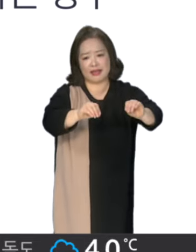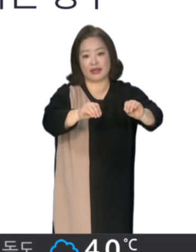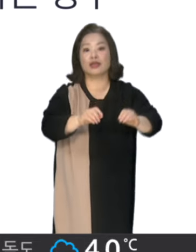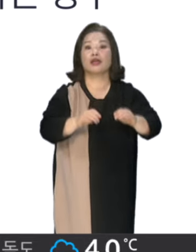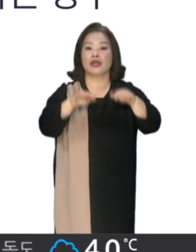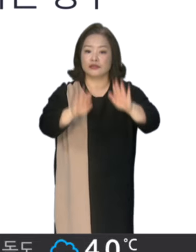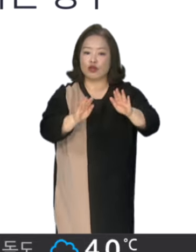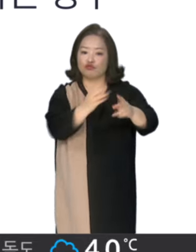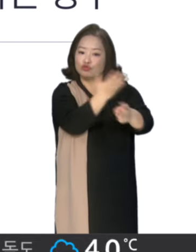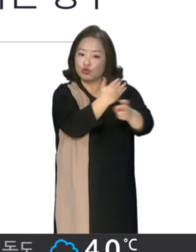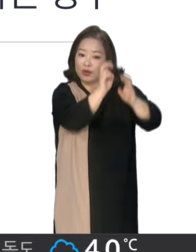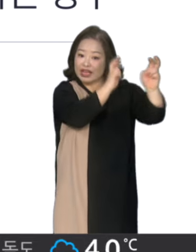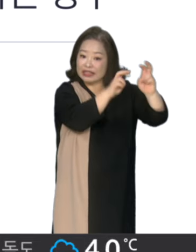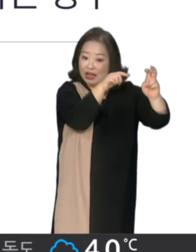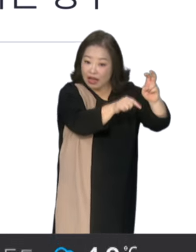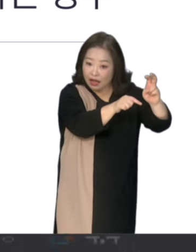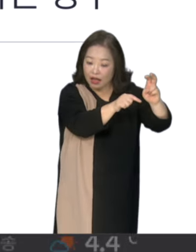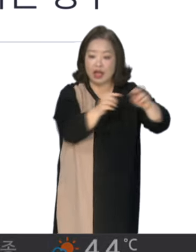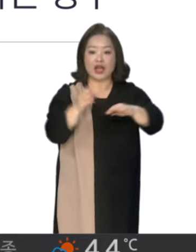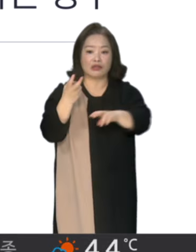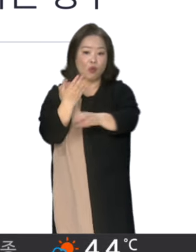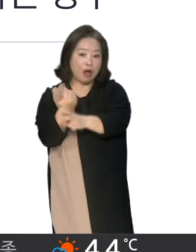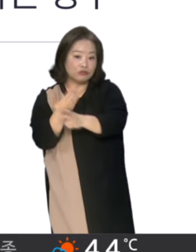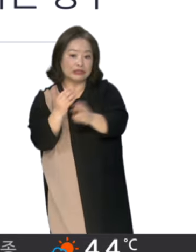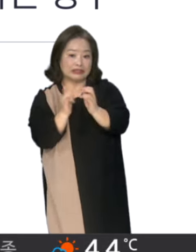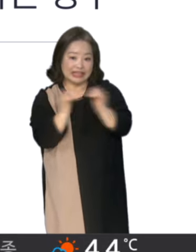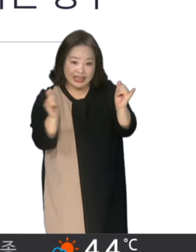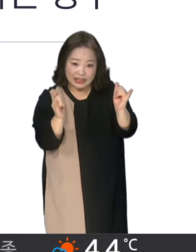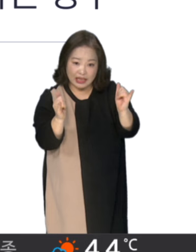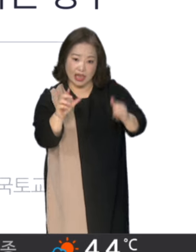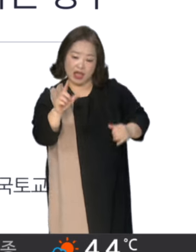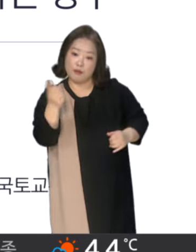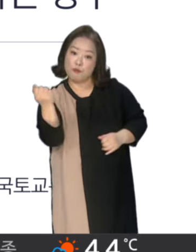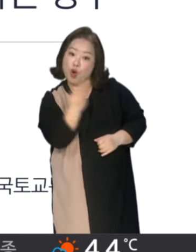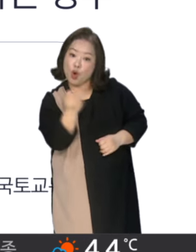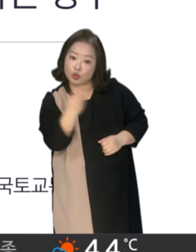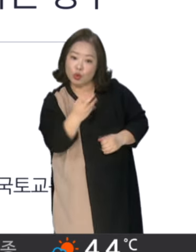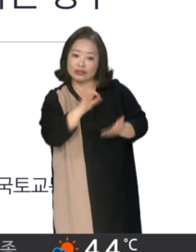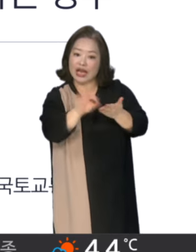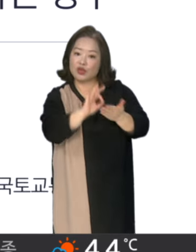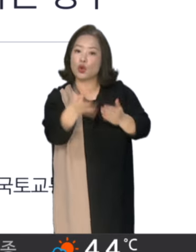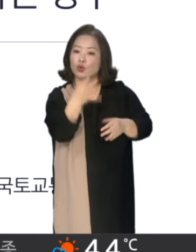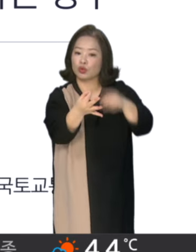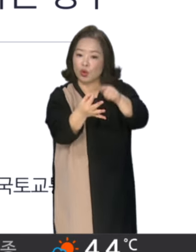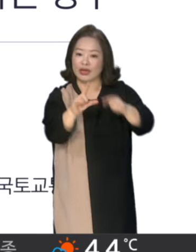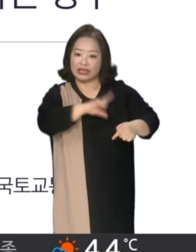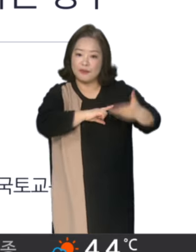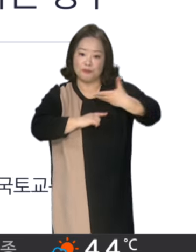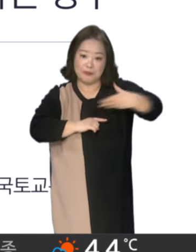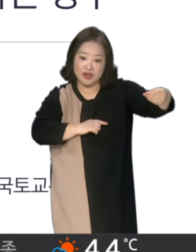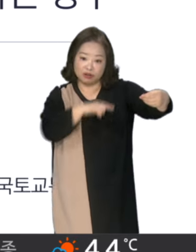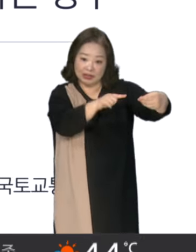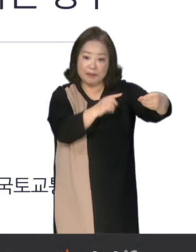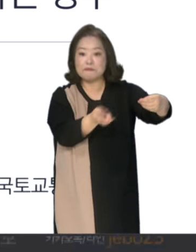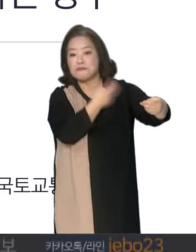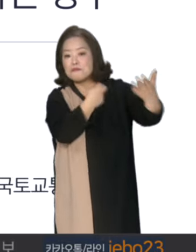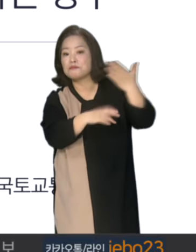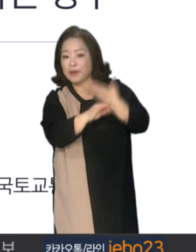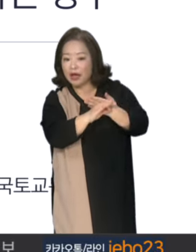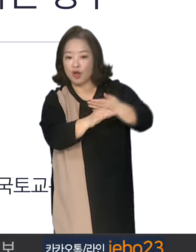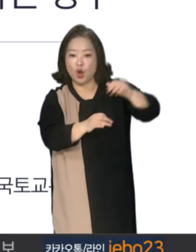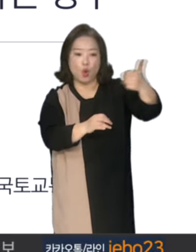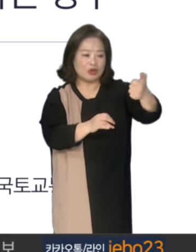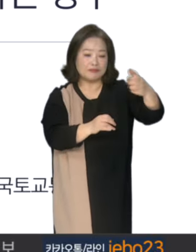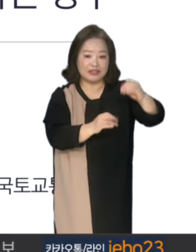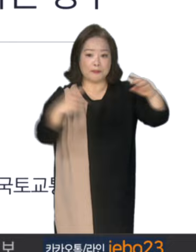교통부에따르면 ,운송업체가트럭소유주에게 번호판사용료나 소유권이전비용을요구할경우 500만원의벌금이 부과됩니다